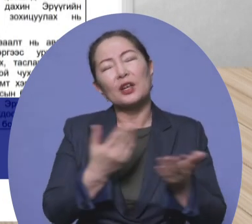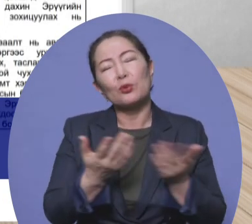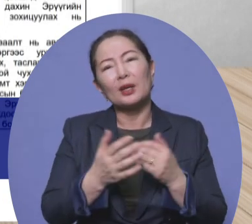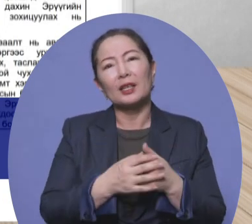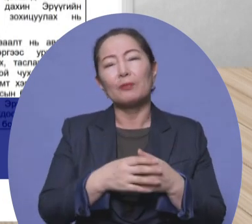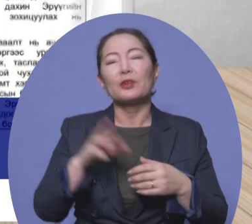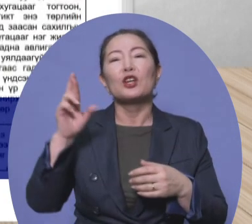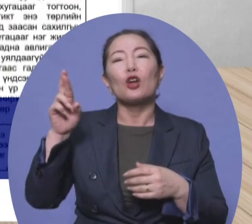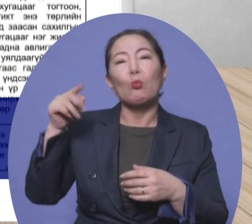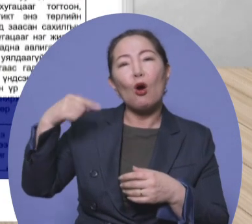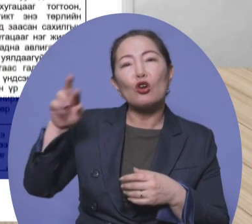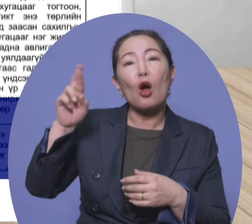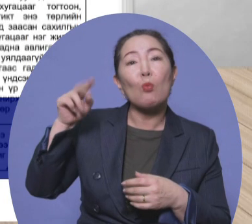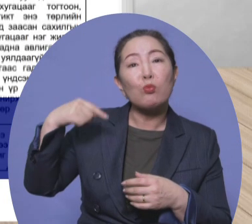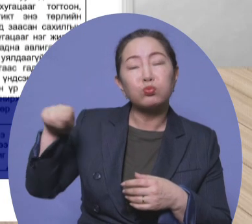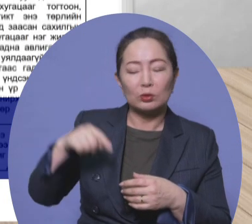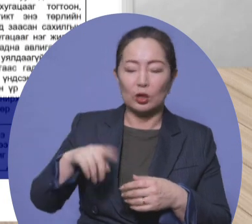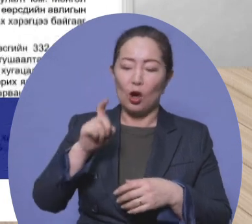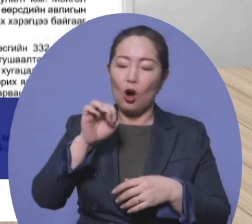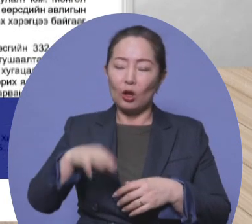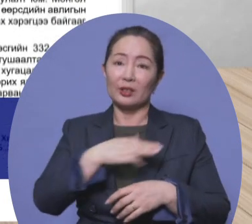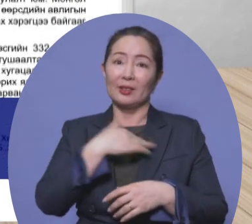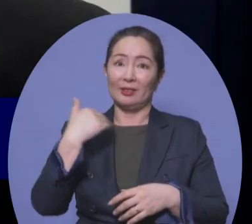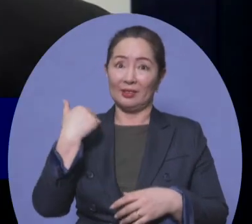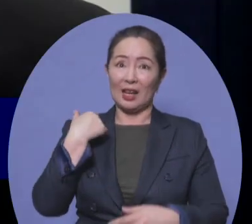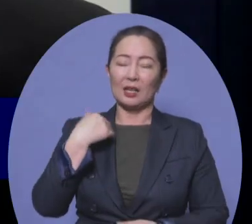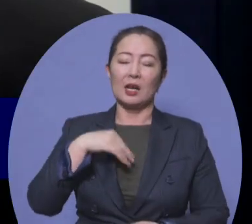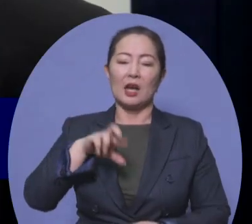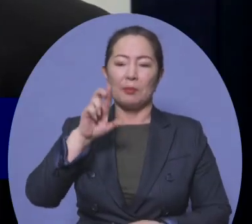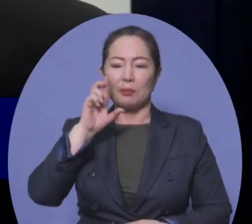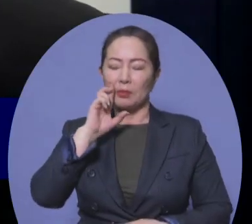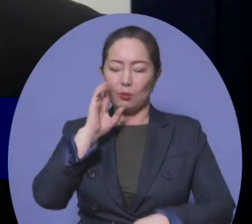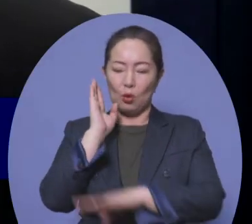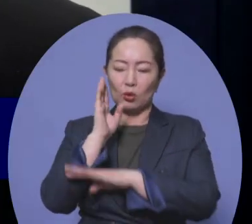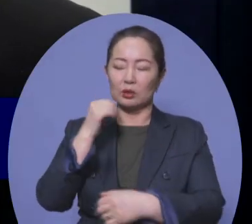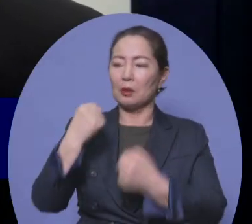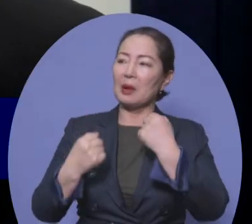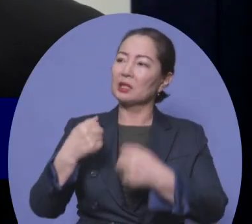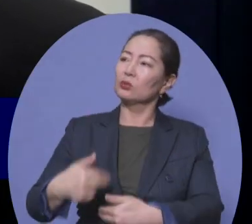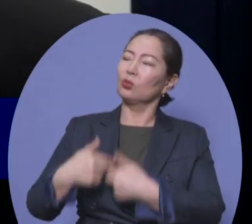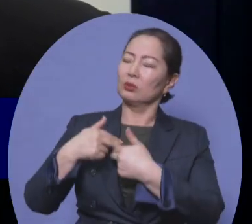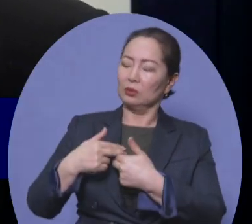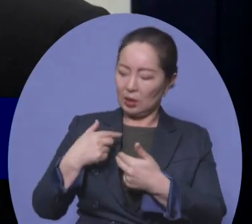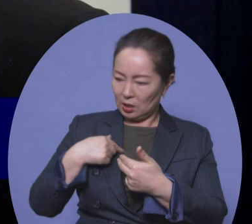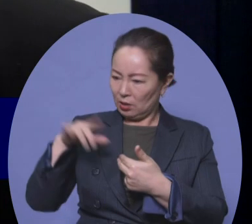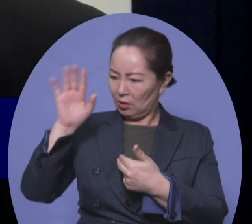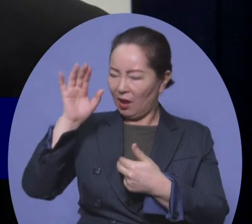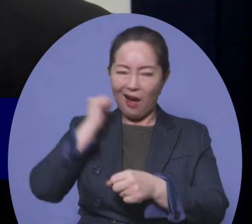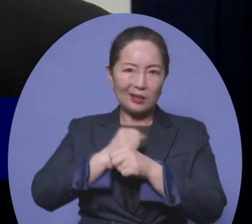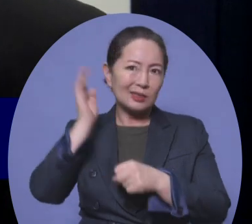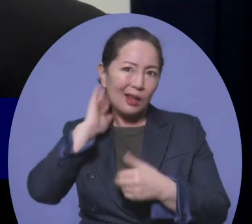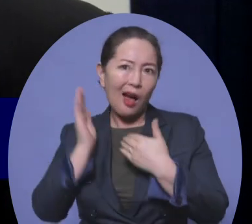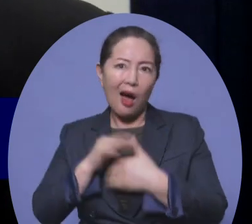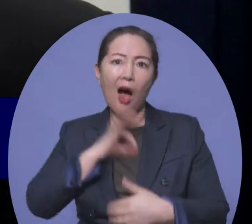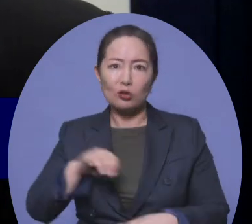одоо чинь Японд гэхэд тогтын дарга нь хагас өдөр одоо машинаар үйлчлүүлсэн гэдгээр хосорч штэ. Албаны нөлөөг уруулан ашигласан